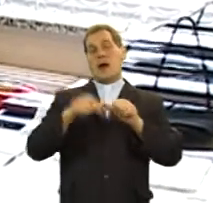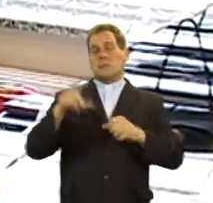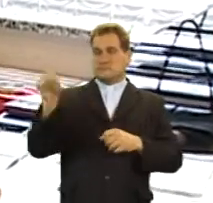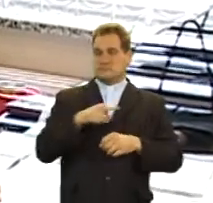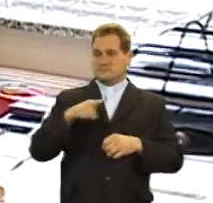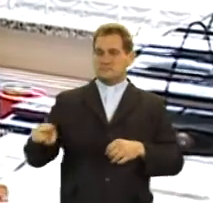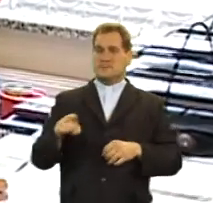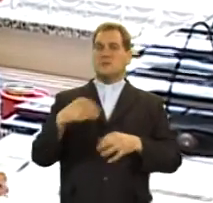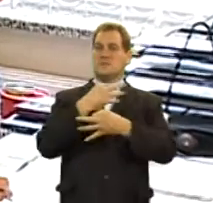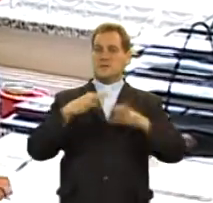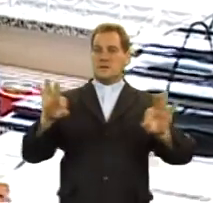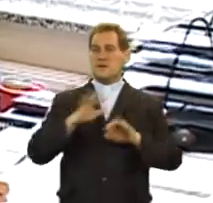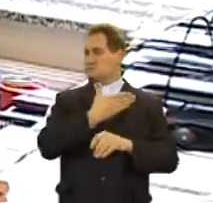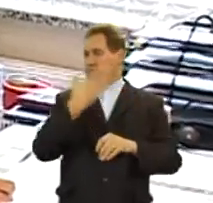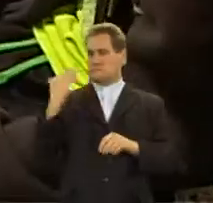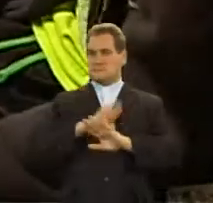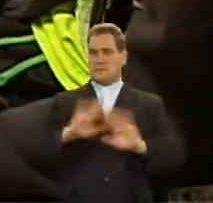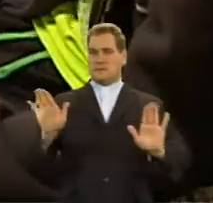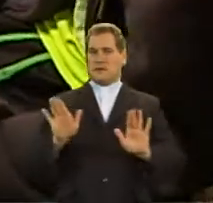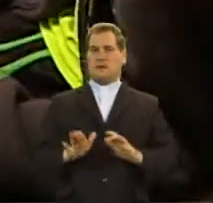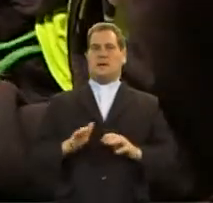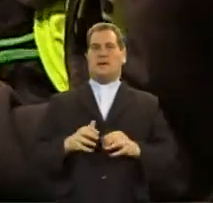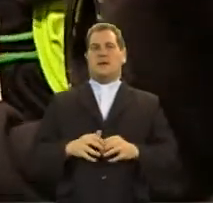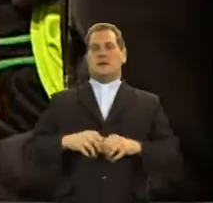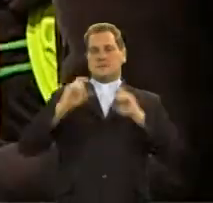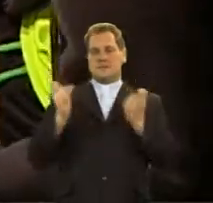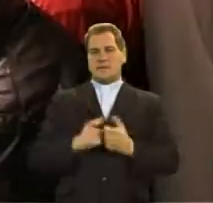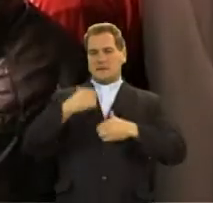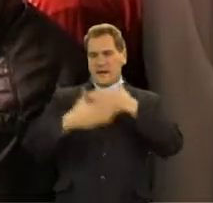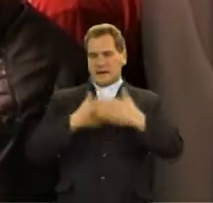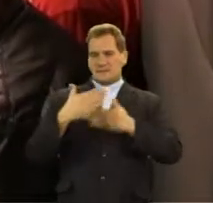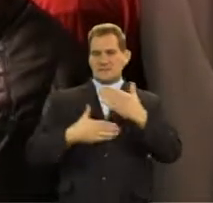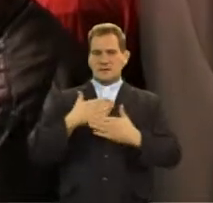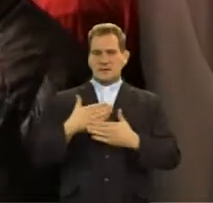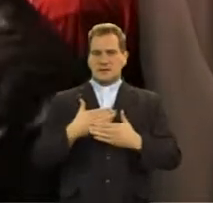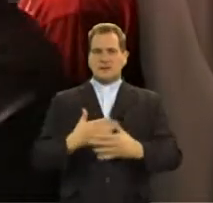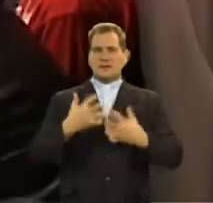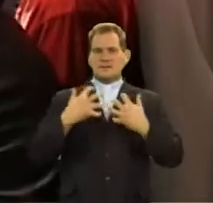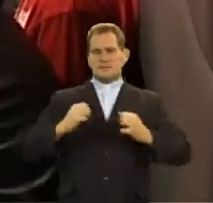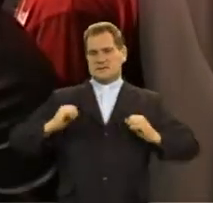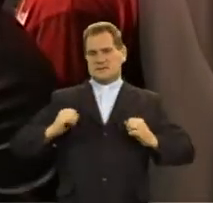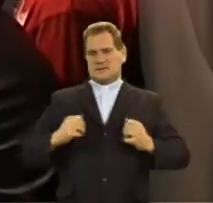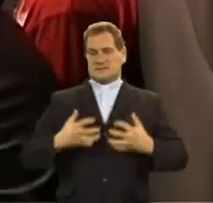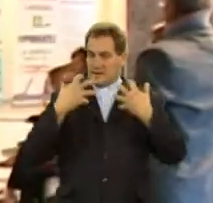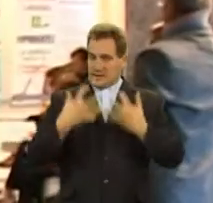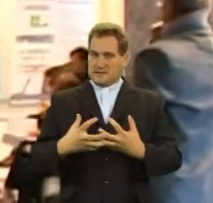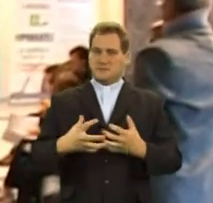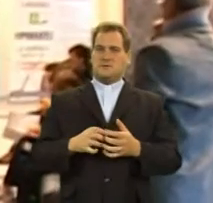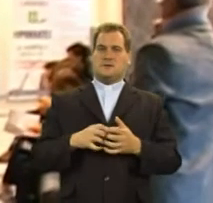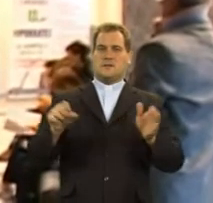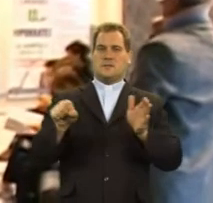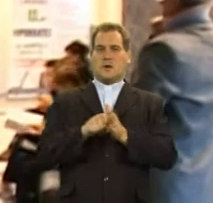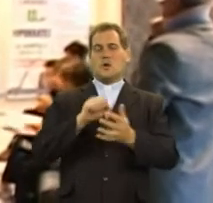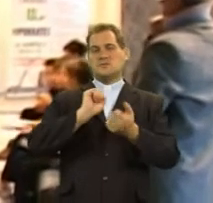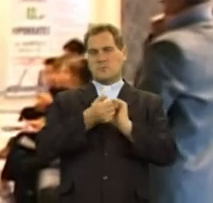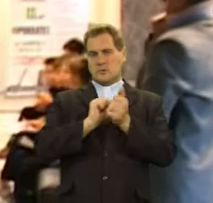mowy, chyba że będą naprawdę potrzebne, bo w całej akcji nie chodzi o to, by zniechęcać uczniów do sportu. Wręcz przeciwnie. Ta akcja jest absolutnie